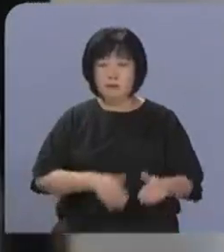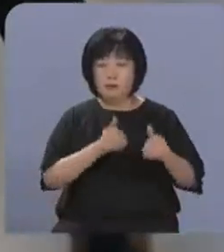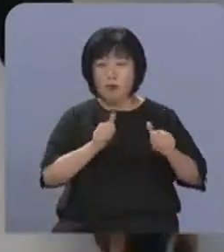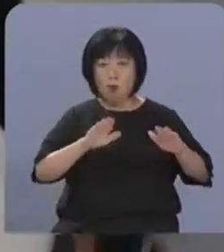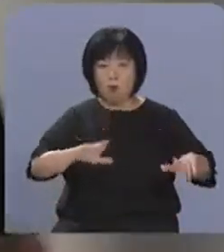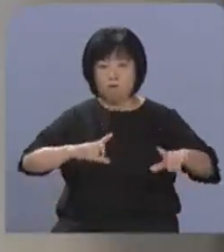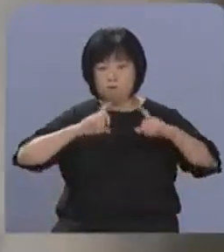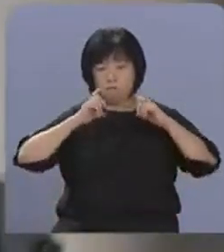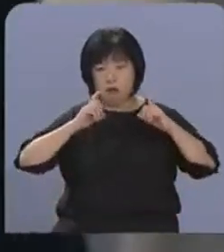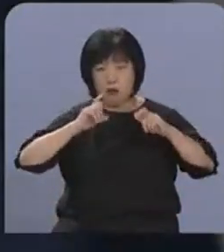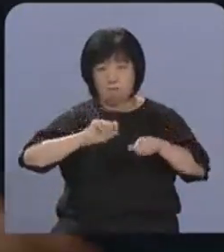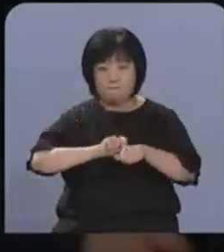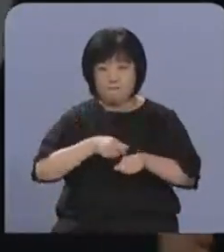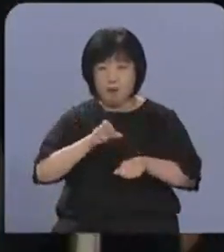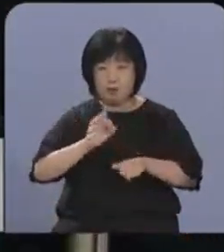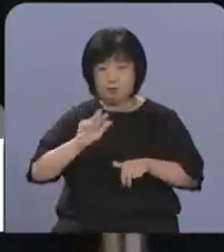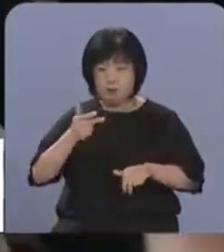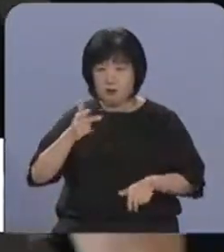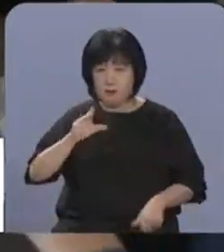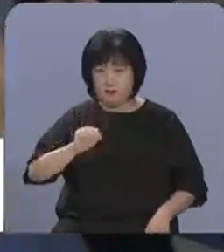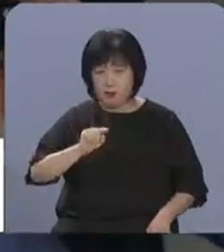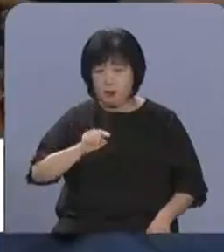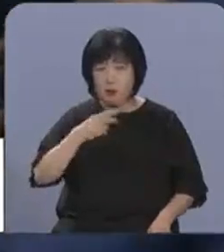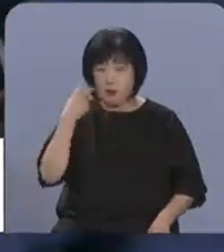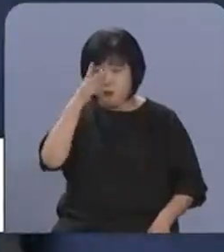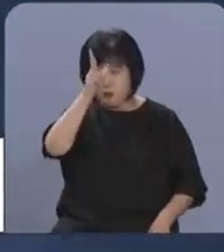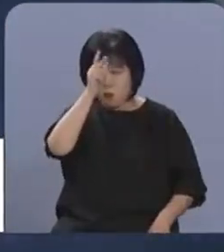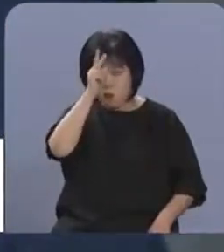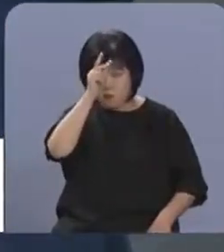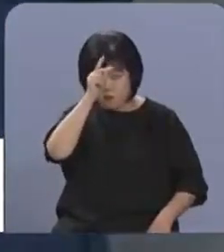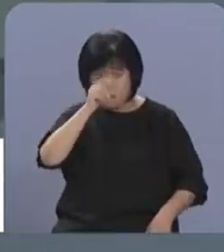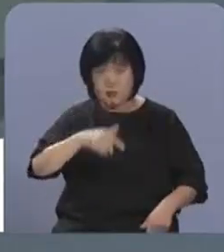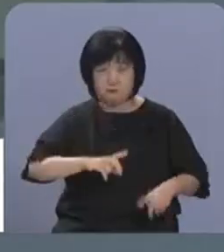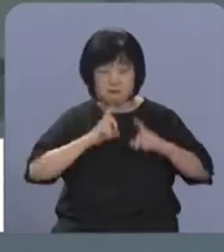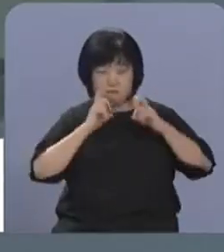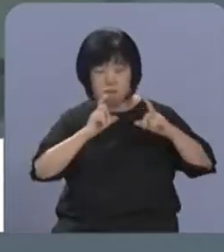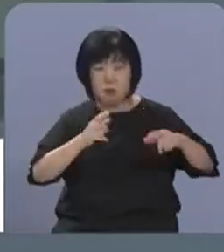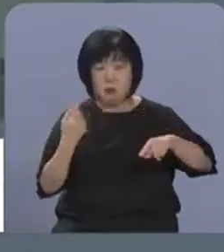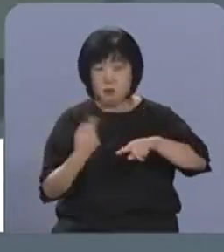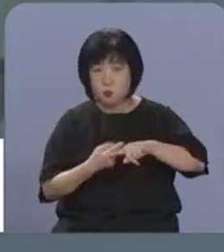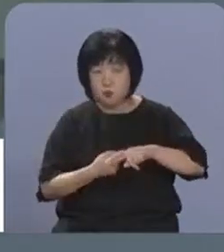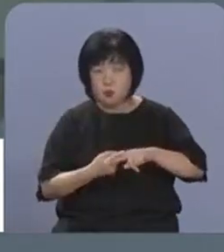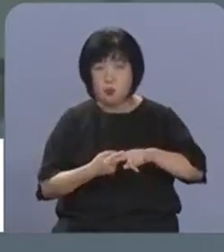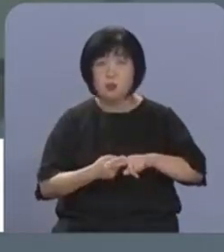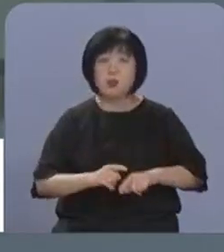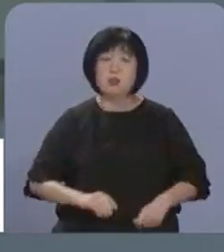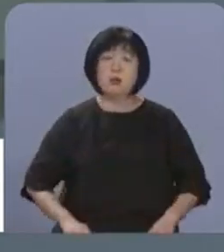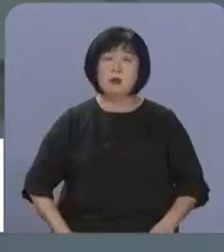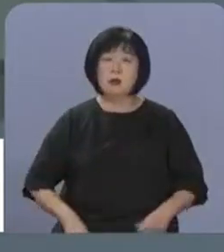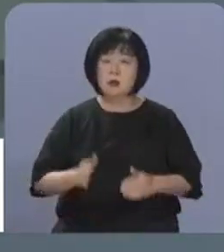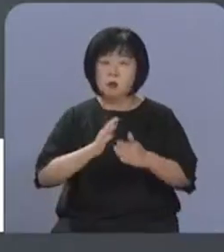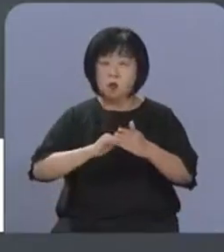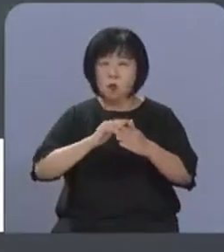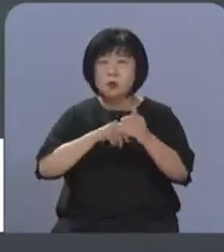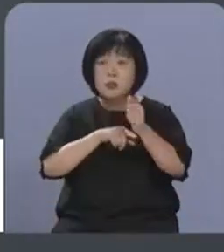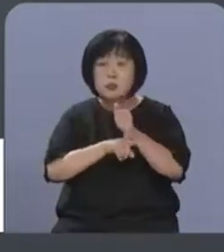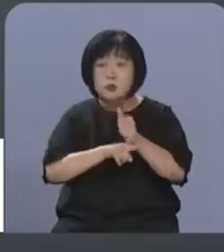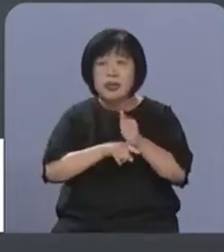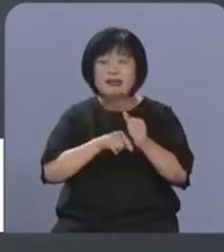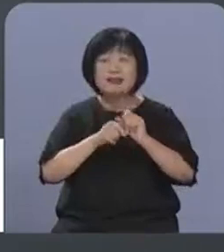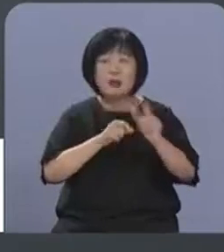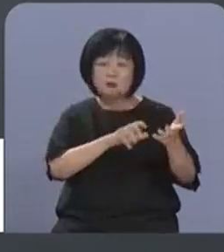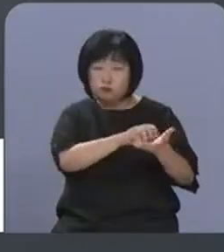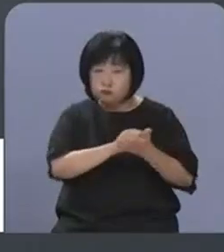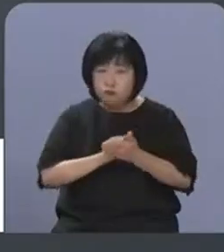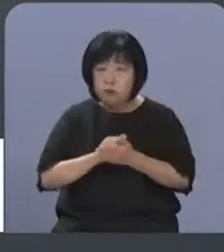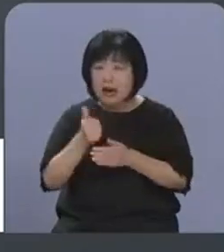법원이 오늘 판결한 벌금 700만원은 검사 구역량과 동일합니다 재판부는 검찰의 공소유를 대부분 수용한 반면